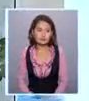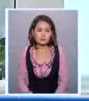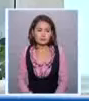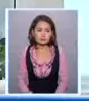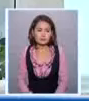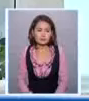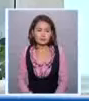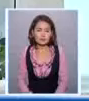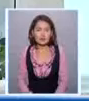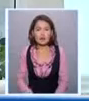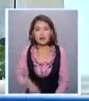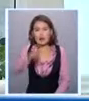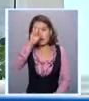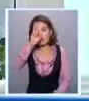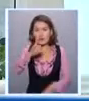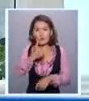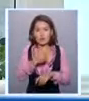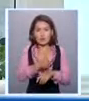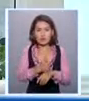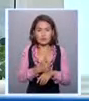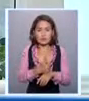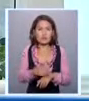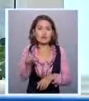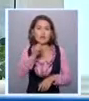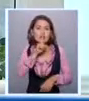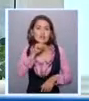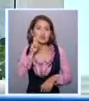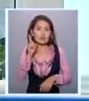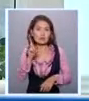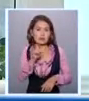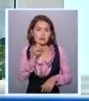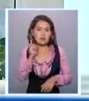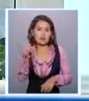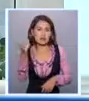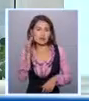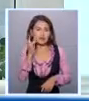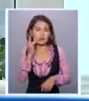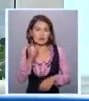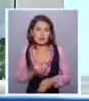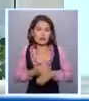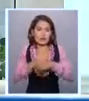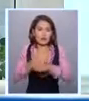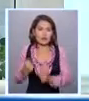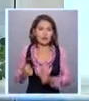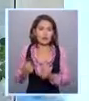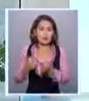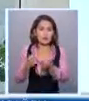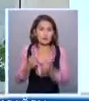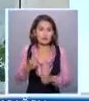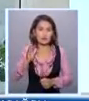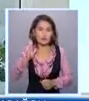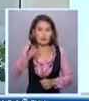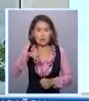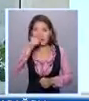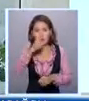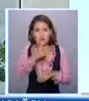Елбасымыз жастар саясаты туралы заңды жаңадан жаңғыртып қабылдау керек деген айтқан болады.